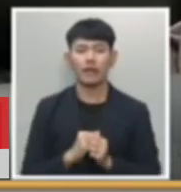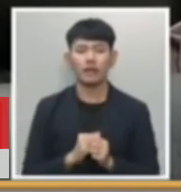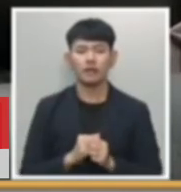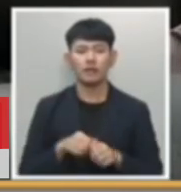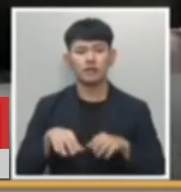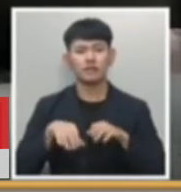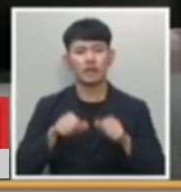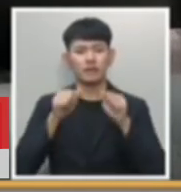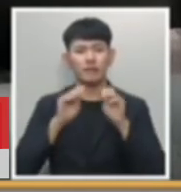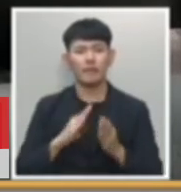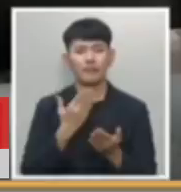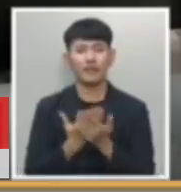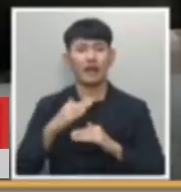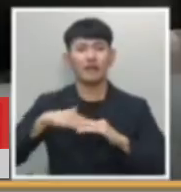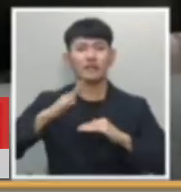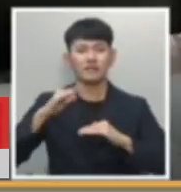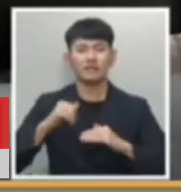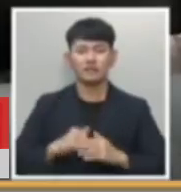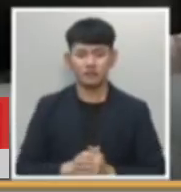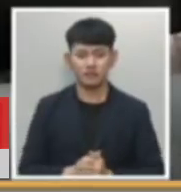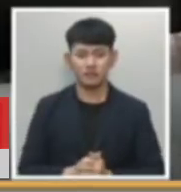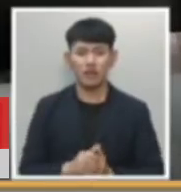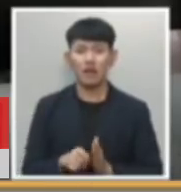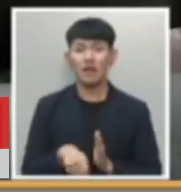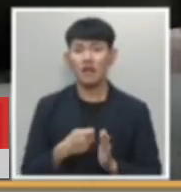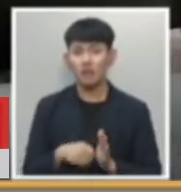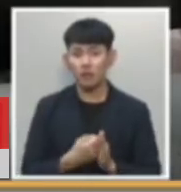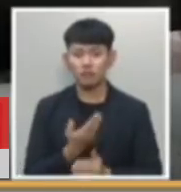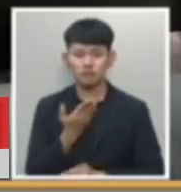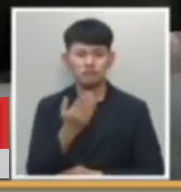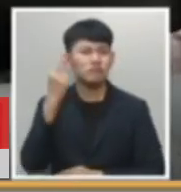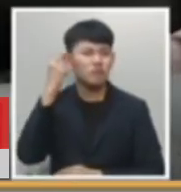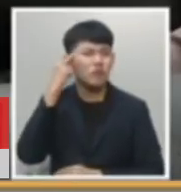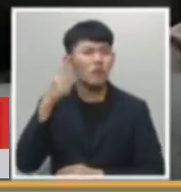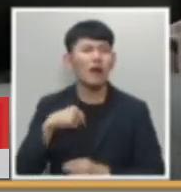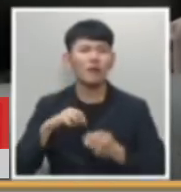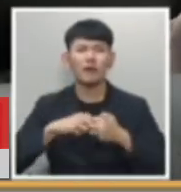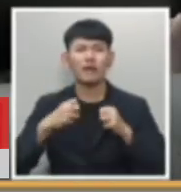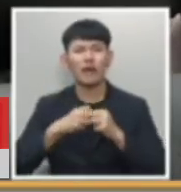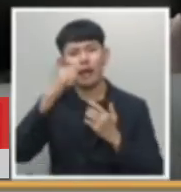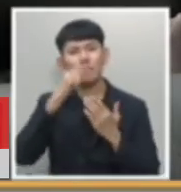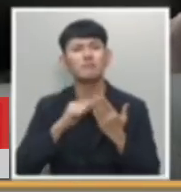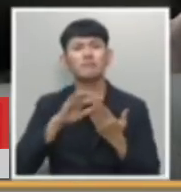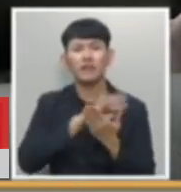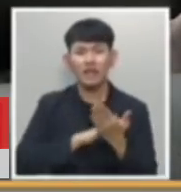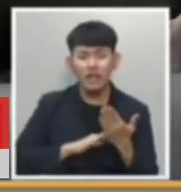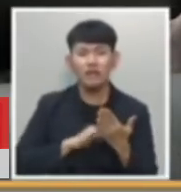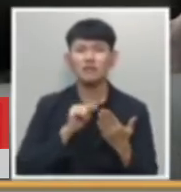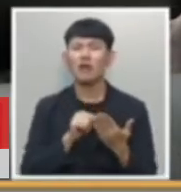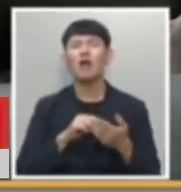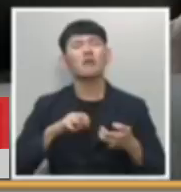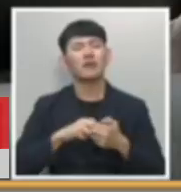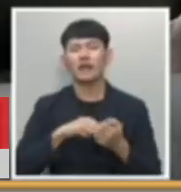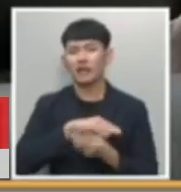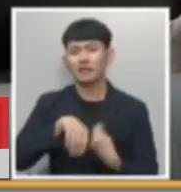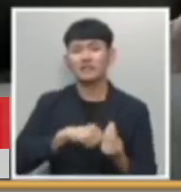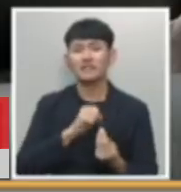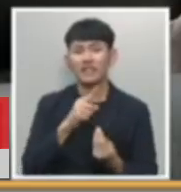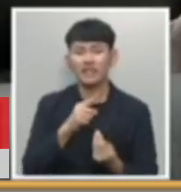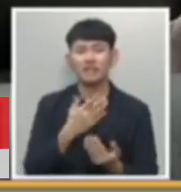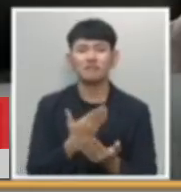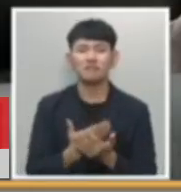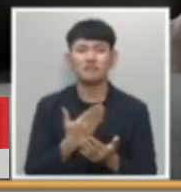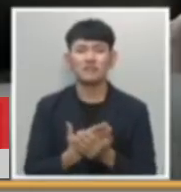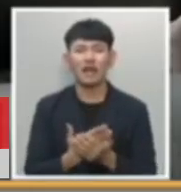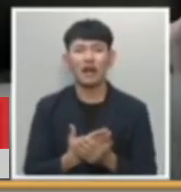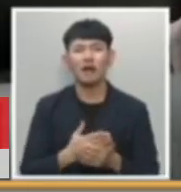ประมาณขาดดุลเพราะท่านเองก็ทราบว่าปัญหาของประเทศนี้คือเรื่องของเศรษฐกิจมันตกต่ำจ